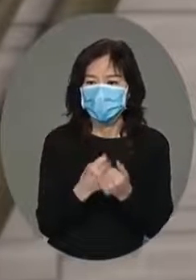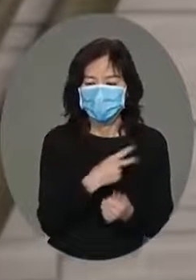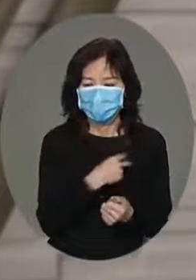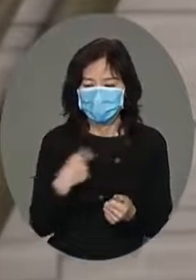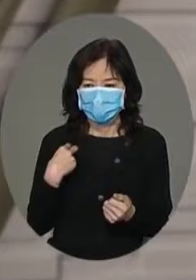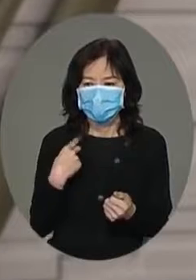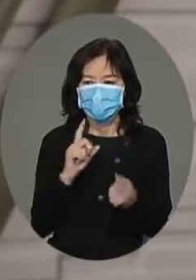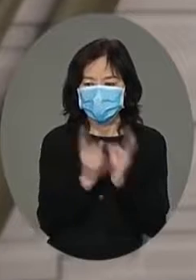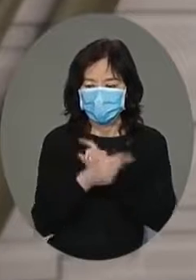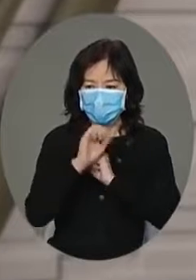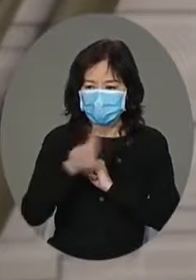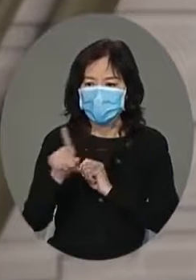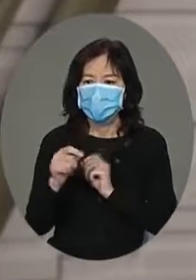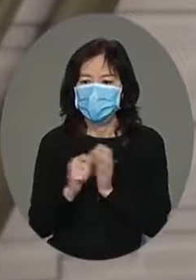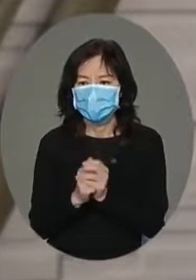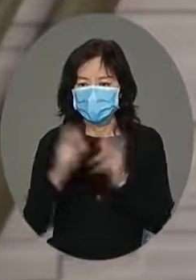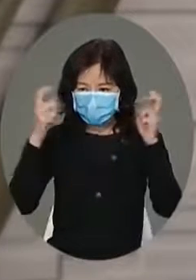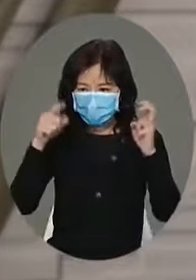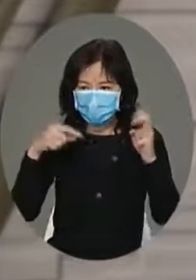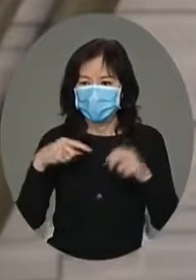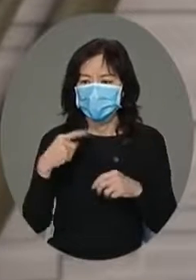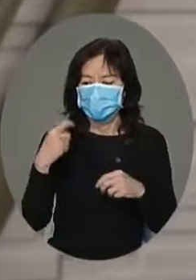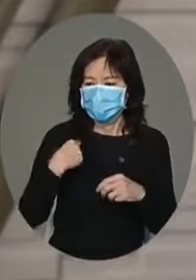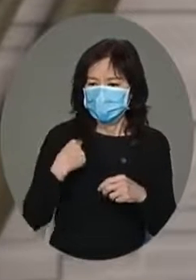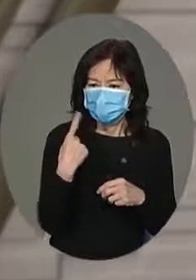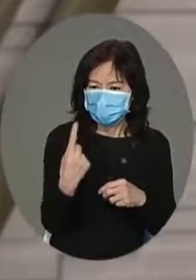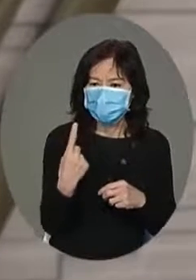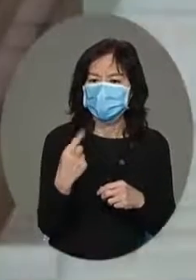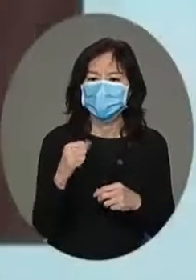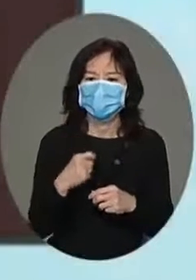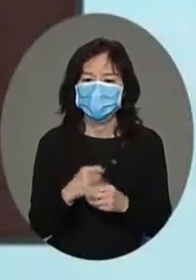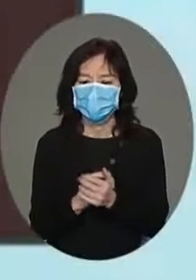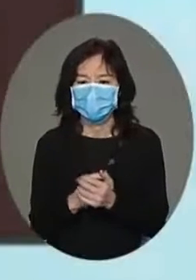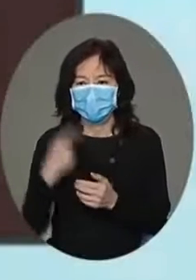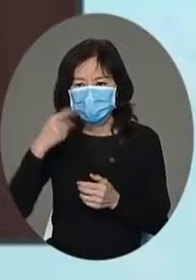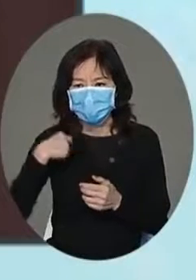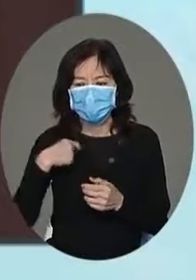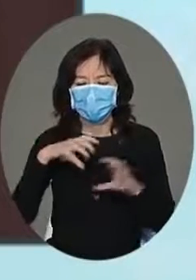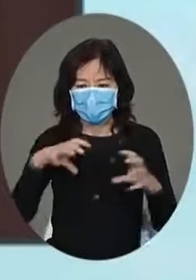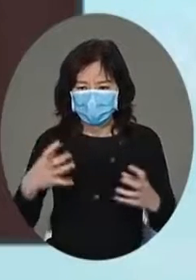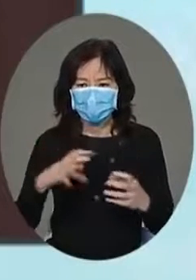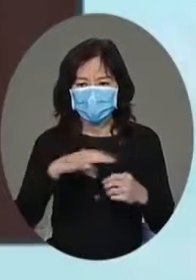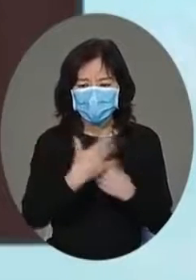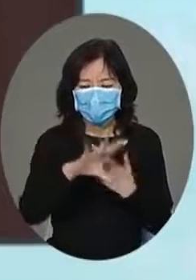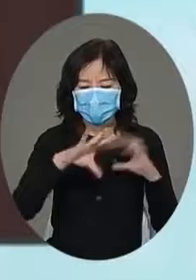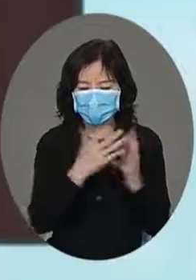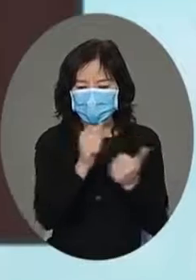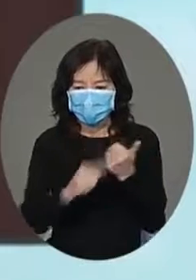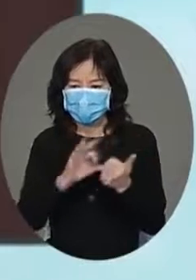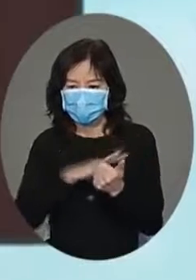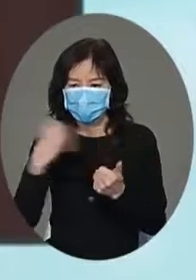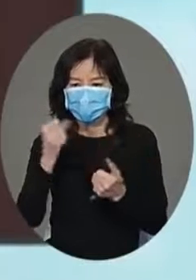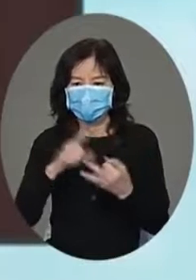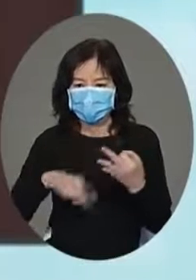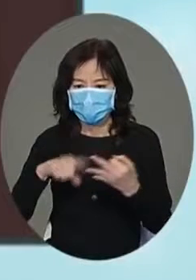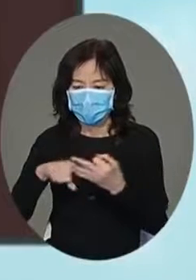国台办强调必须按一中原则处理。 美国参众两院的外交关系委员会主席同